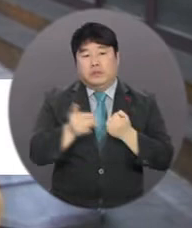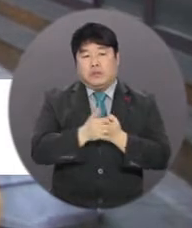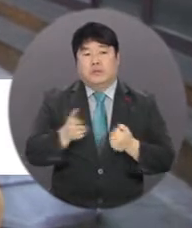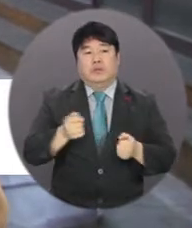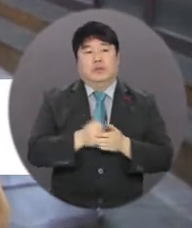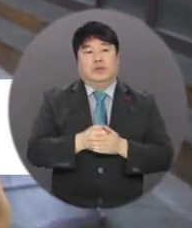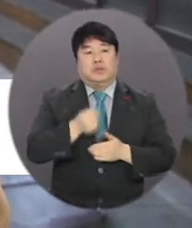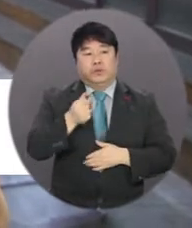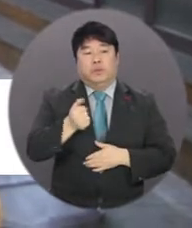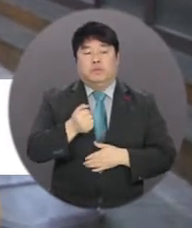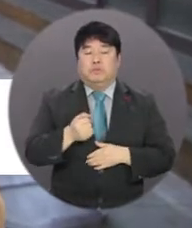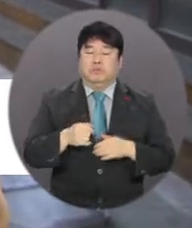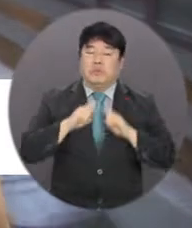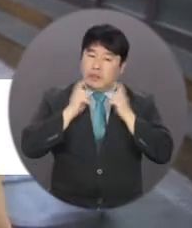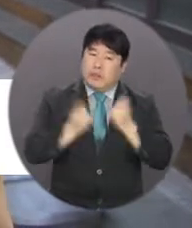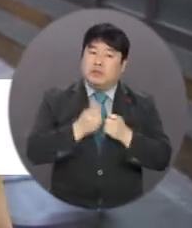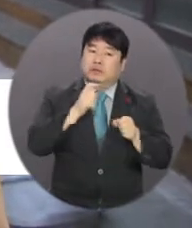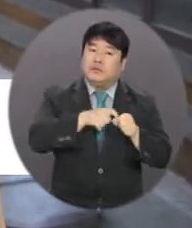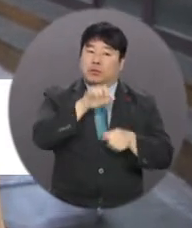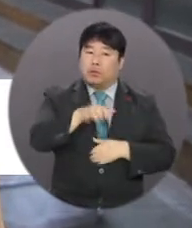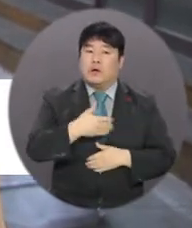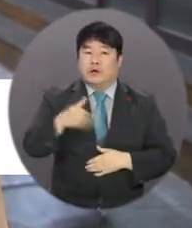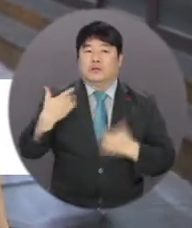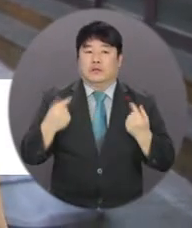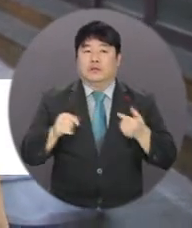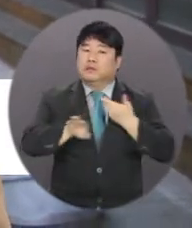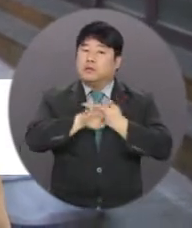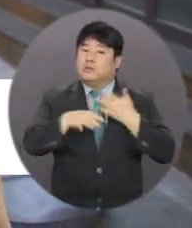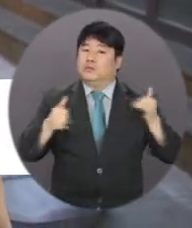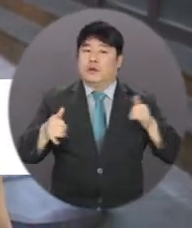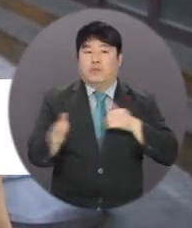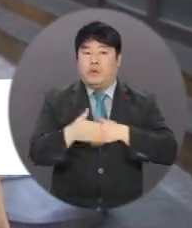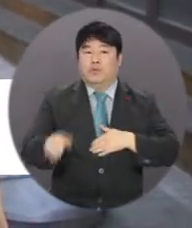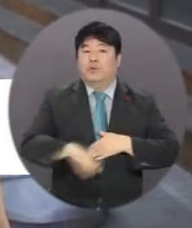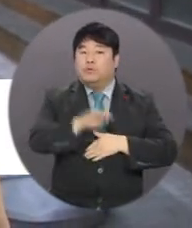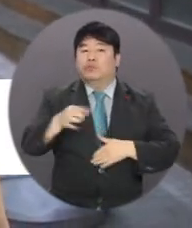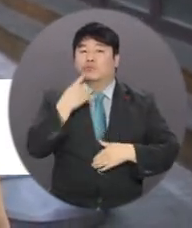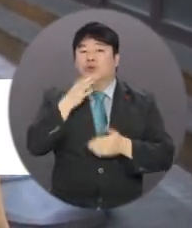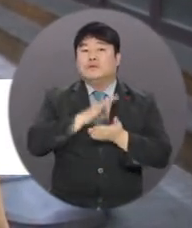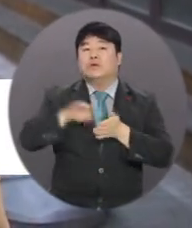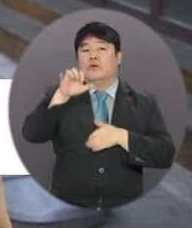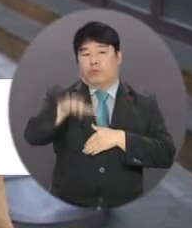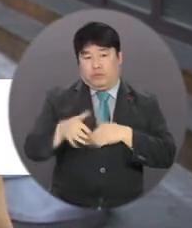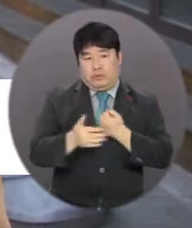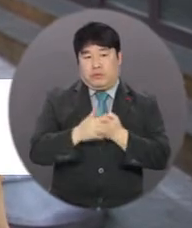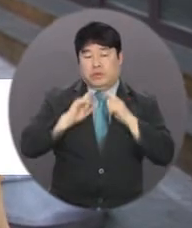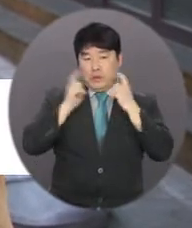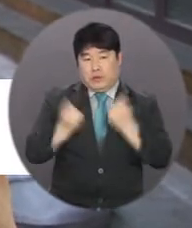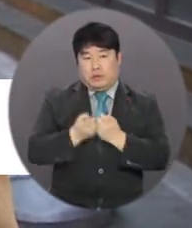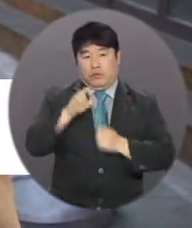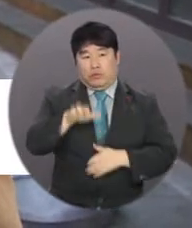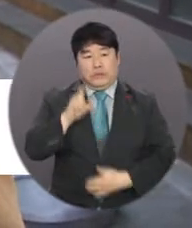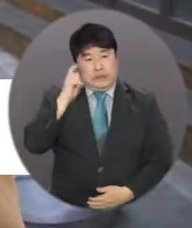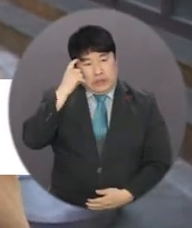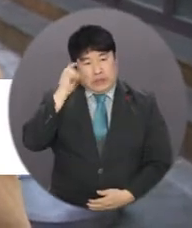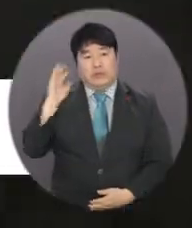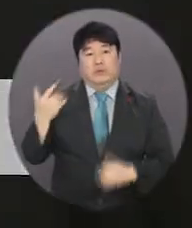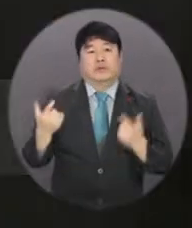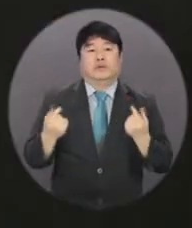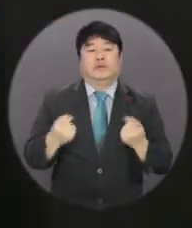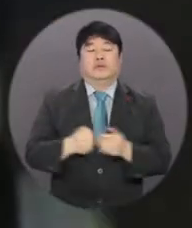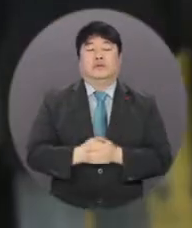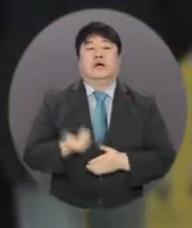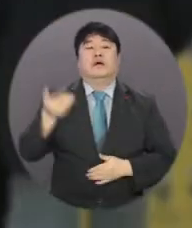좀 프라이빗한 데로 가는 것 같아요. 다른 사람들은 없고 저희만 이용하는 곳이기 때문에 개인적인 공간이다라고 생각하게 되는 것